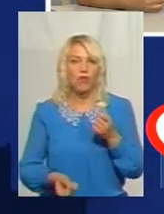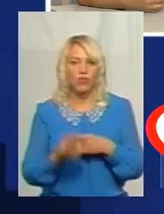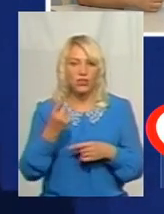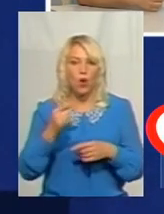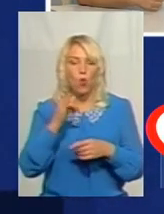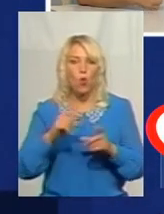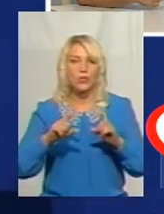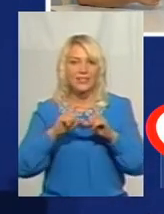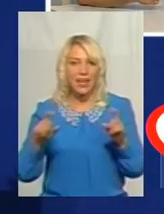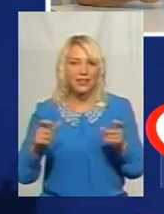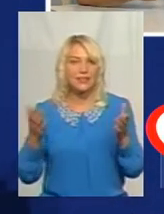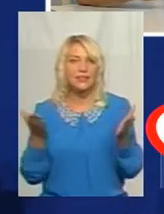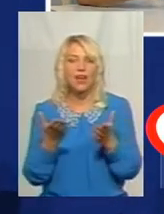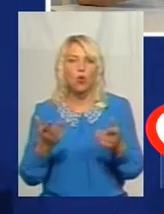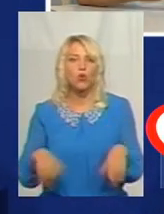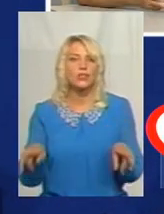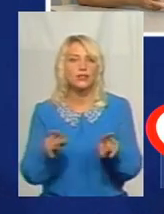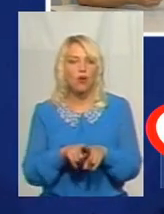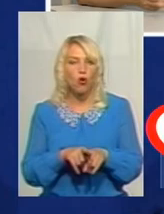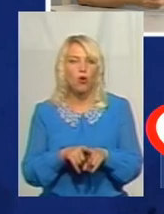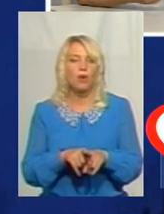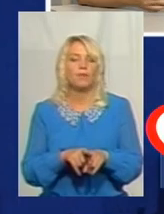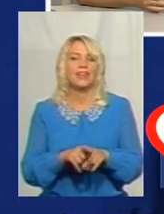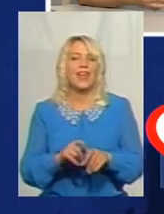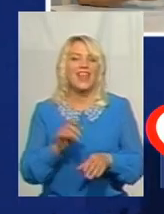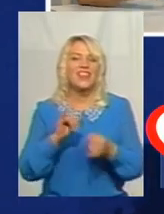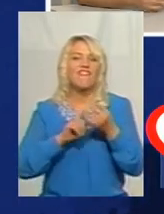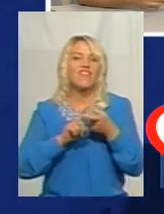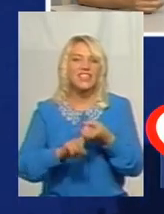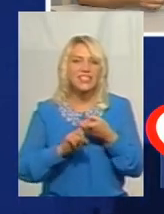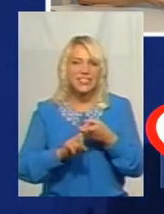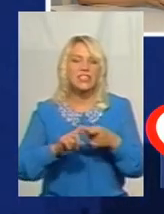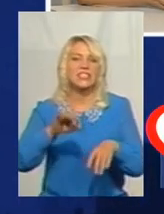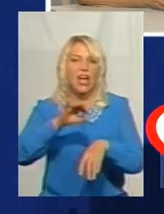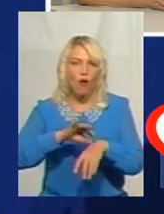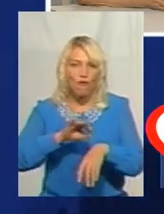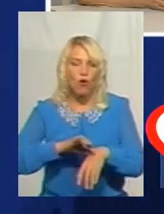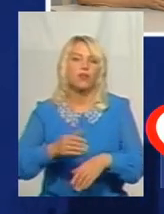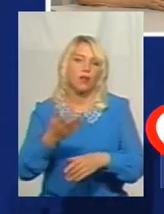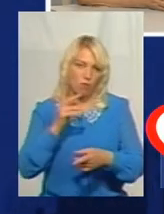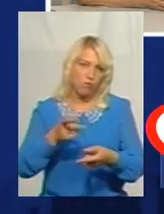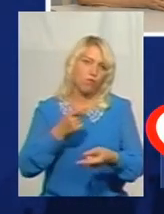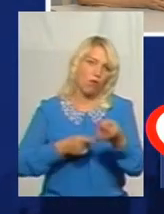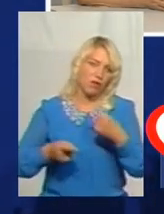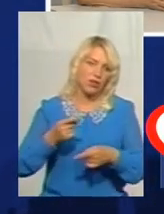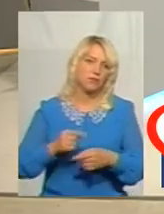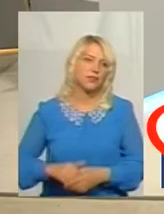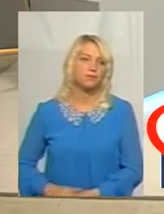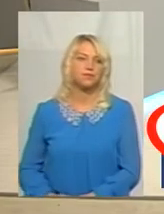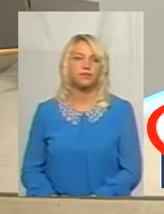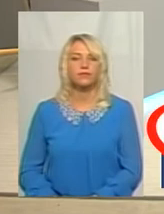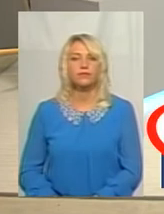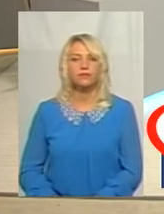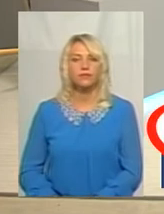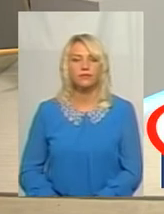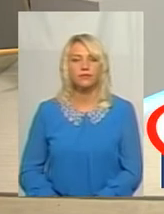закладі якогось такого спалаху інфекційного захворювання, ми до цього повернемося. Дякую. Прошу, пані